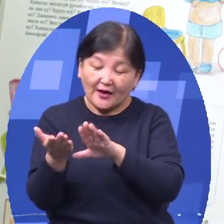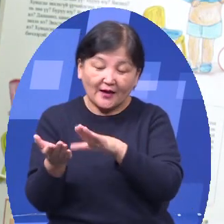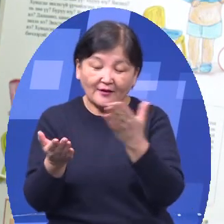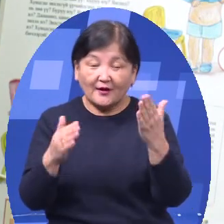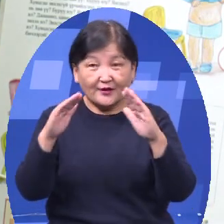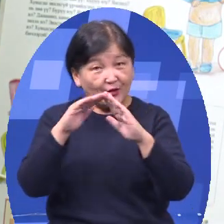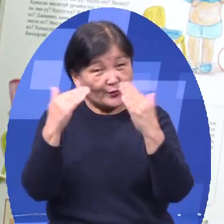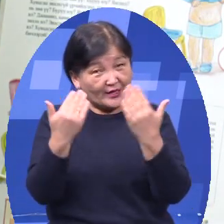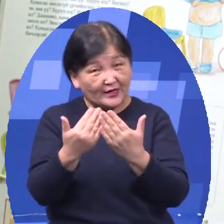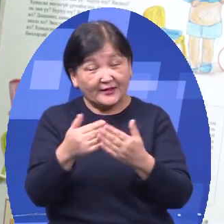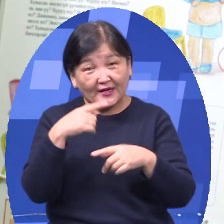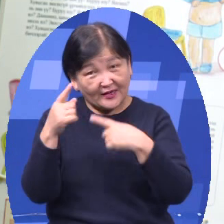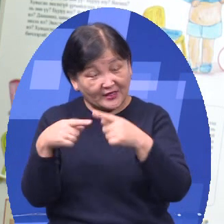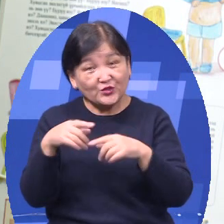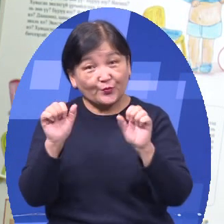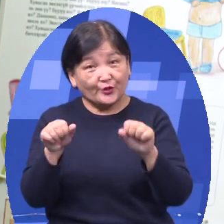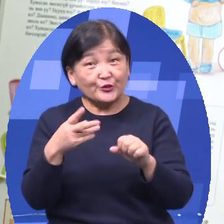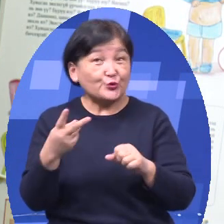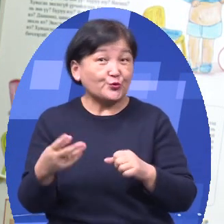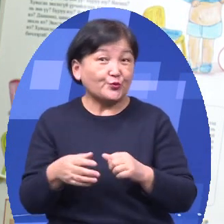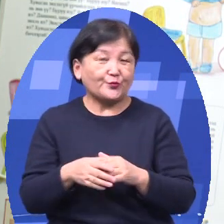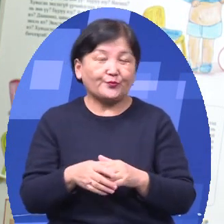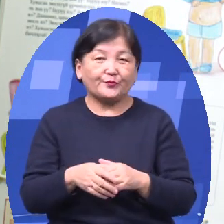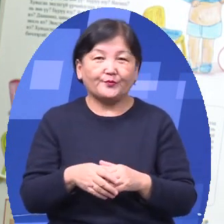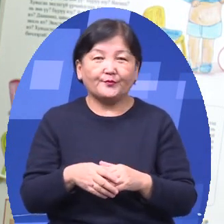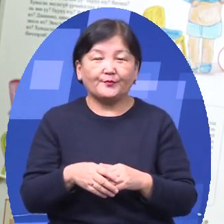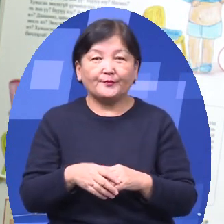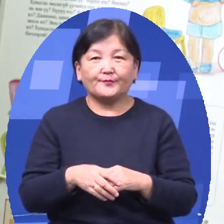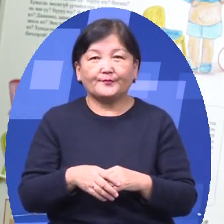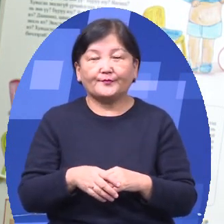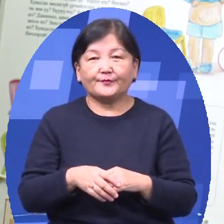гэр бүлийнхэндээ ярьж хэлээд өгж байж болно шүү.